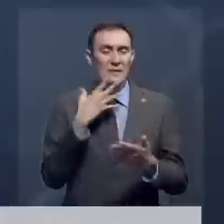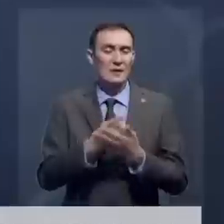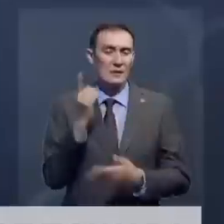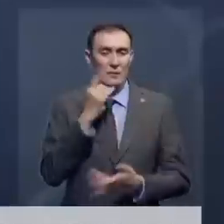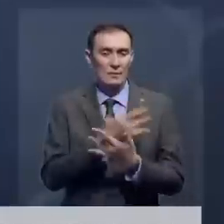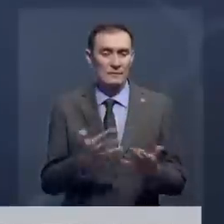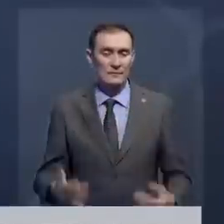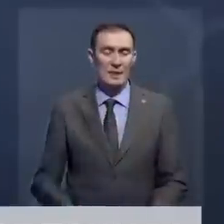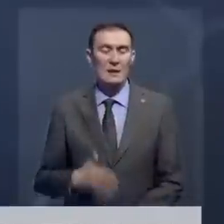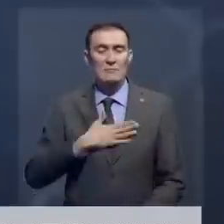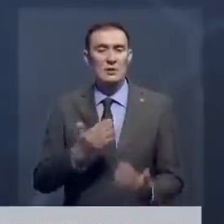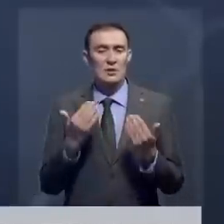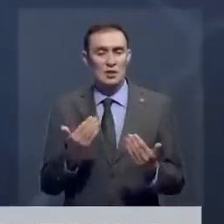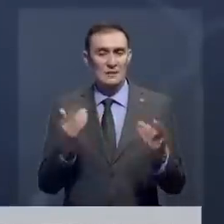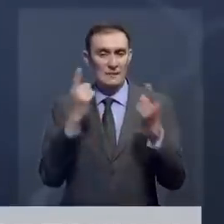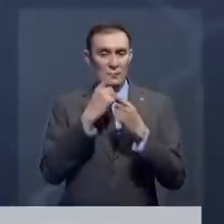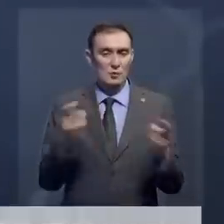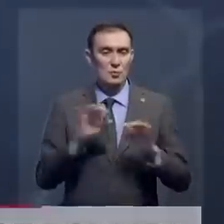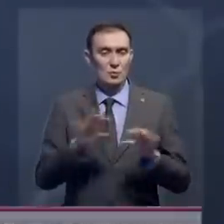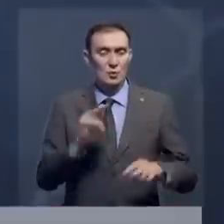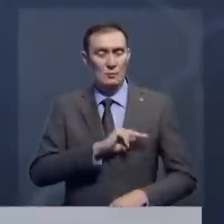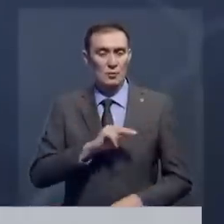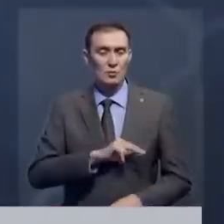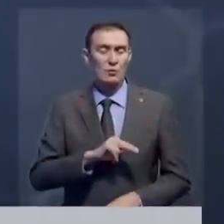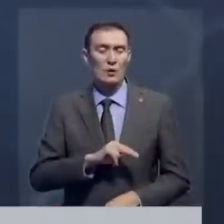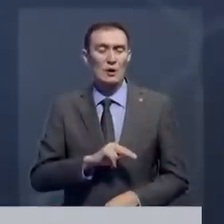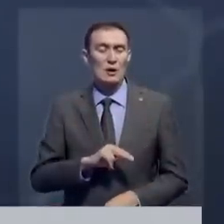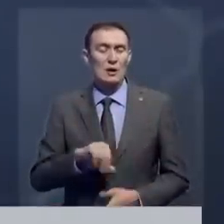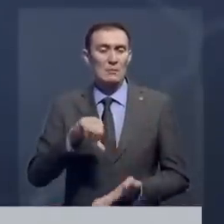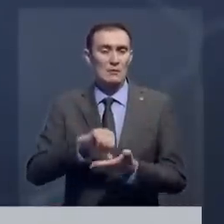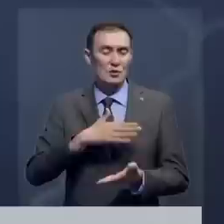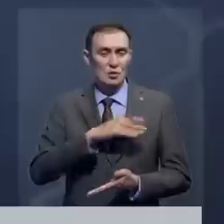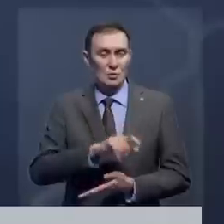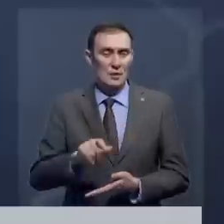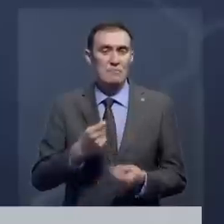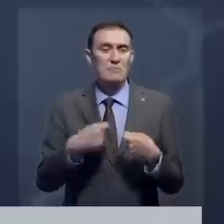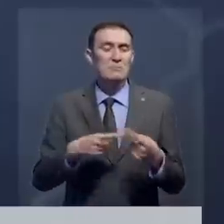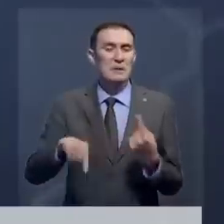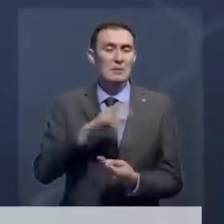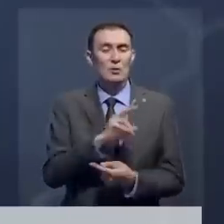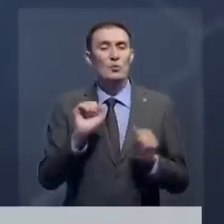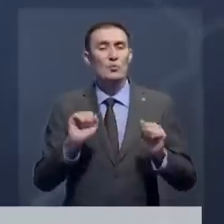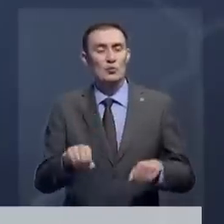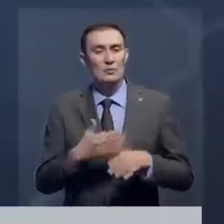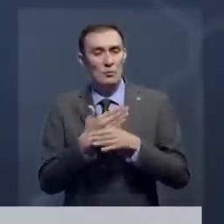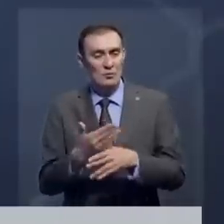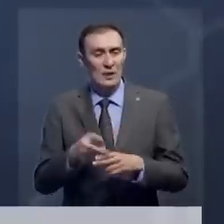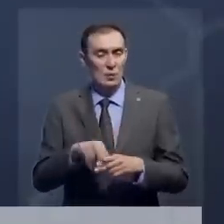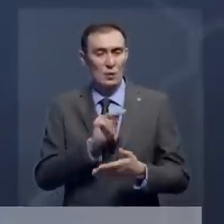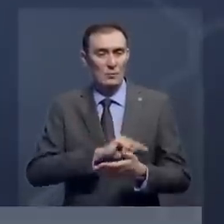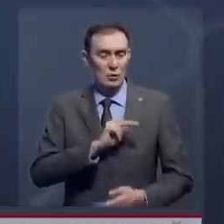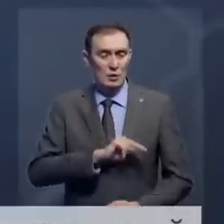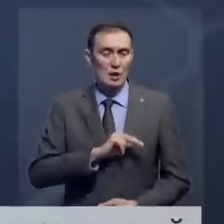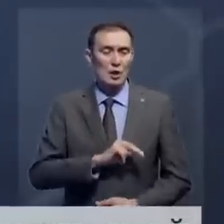мы вот сейчас видим информационную работу то есть по приведению наших жителей наших предпринимателей которые могли подключиться именно к данной работе